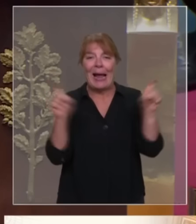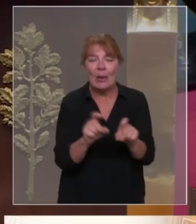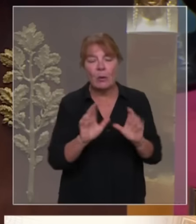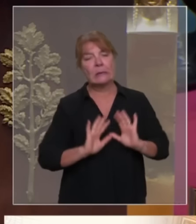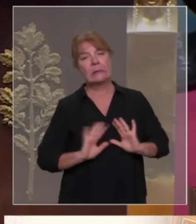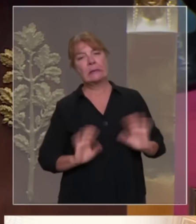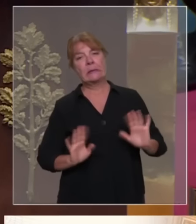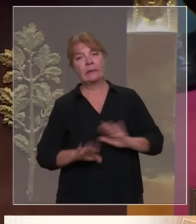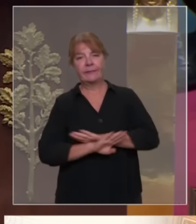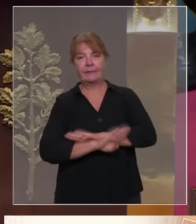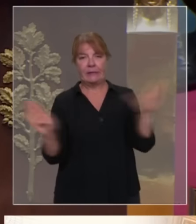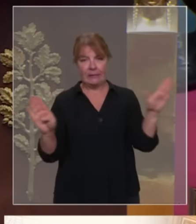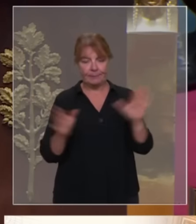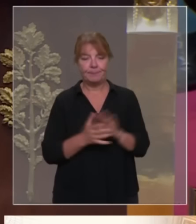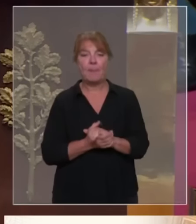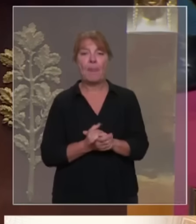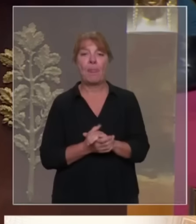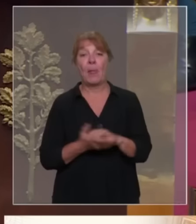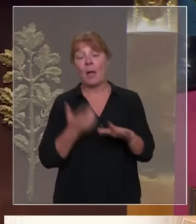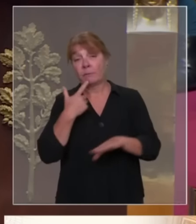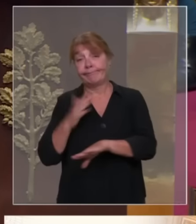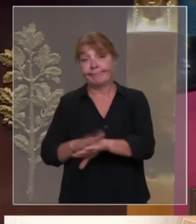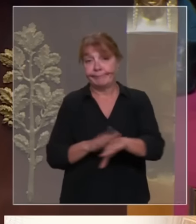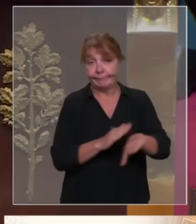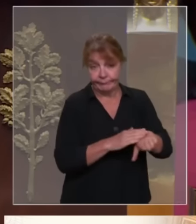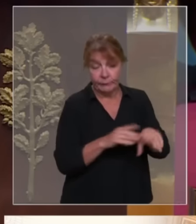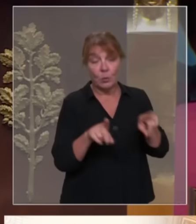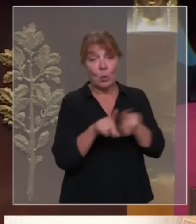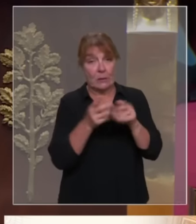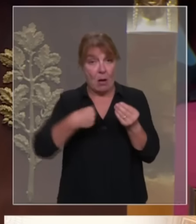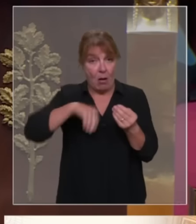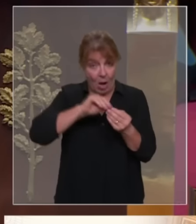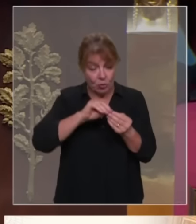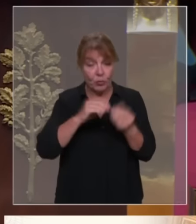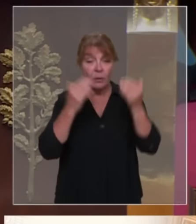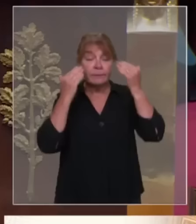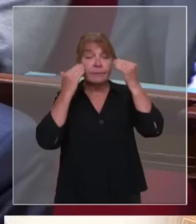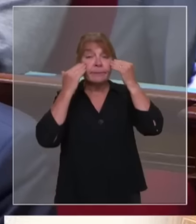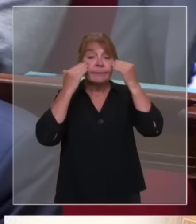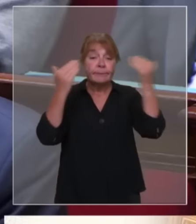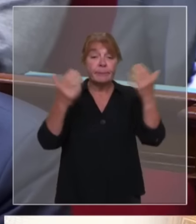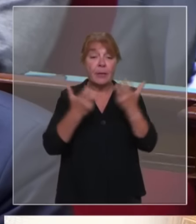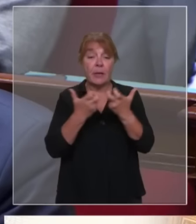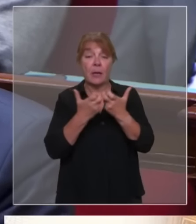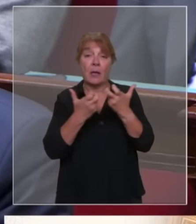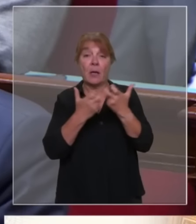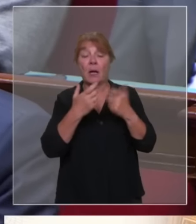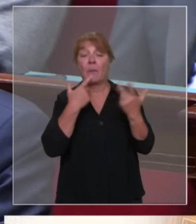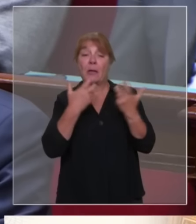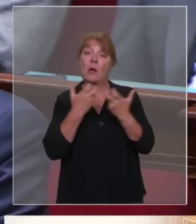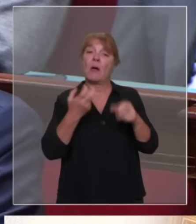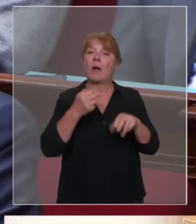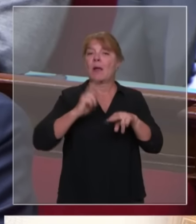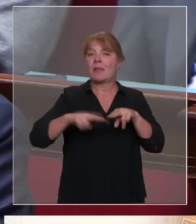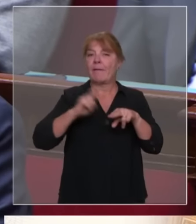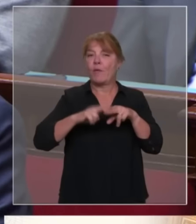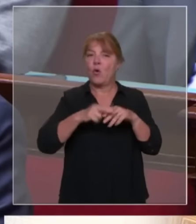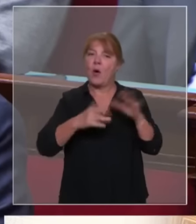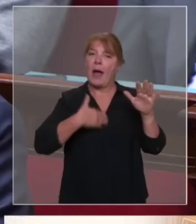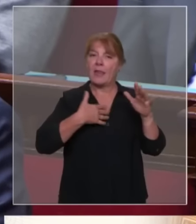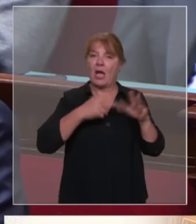d'aménagement de peine. Nous prévoirons enfin un recours plus important aux travaux d'intérêt général, aux